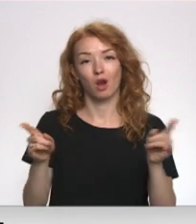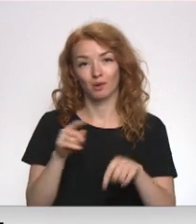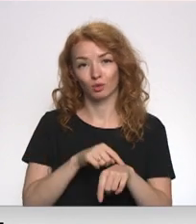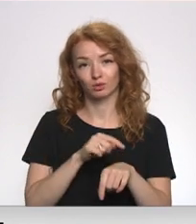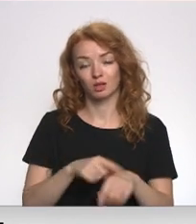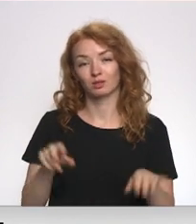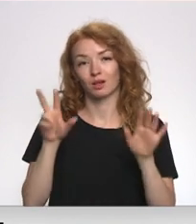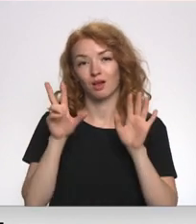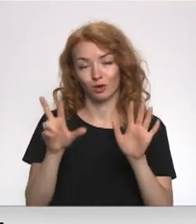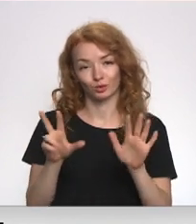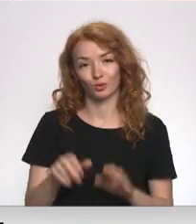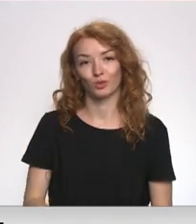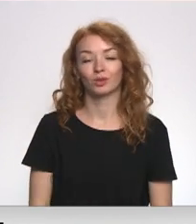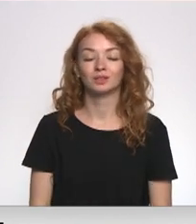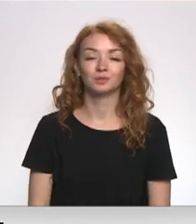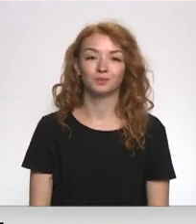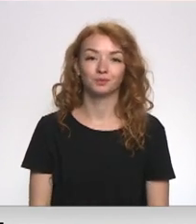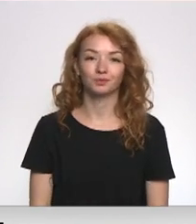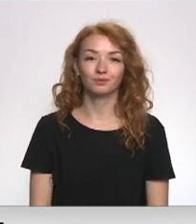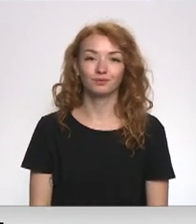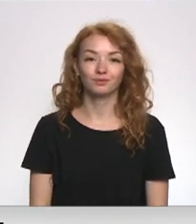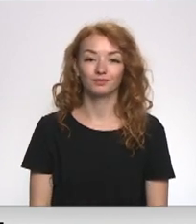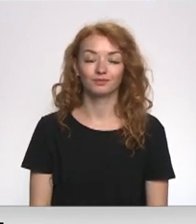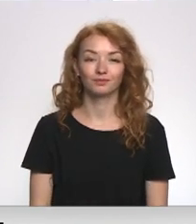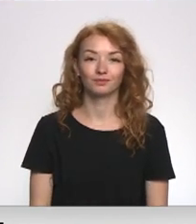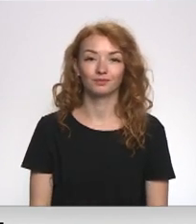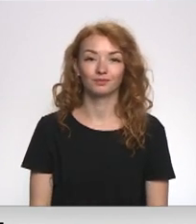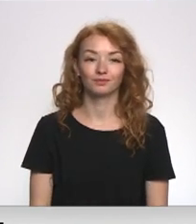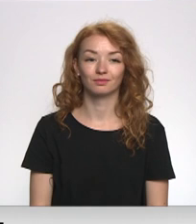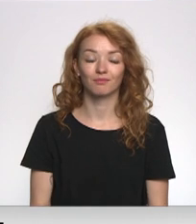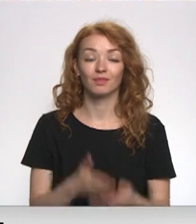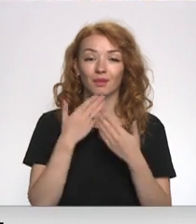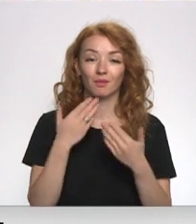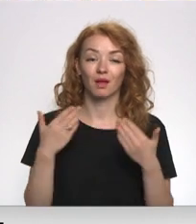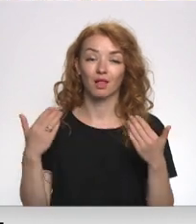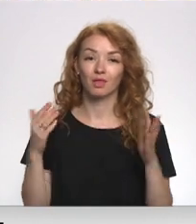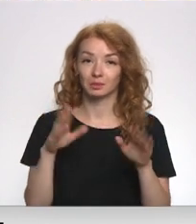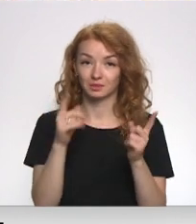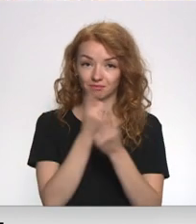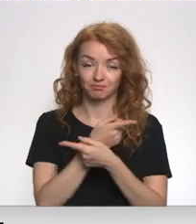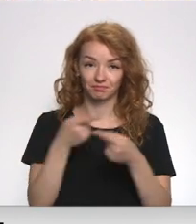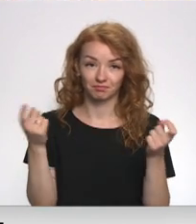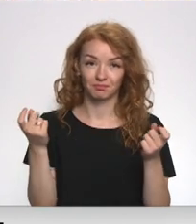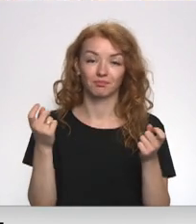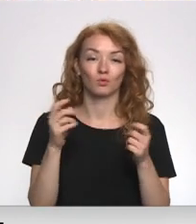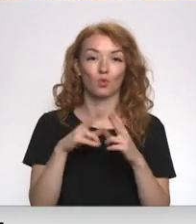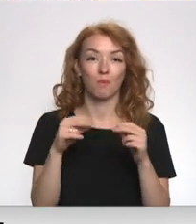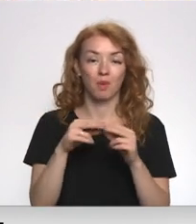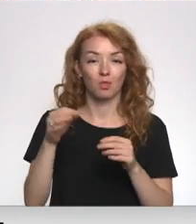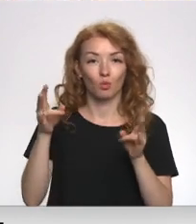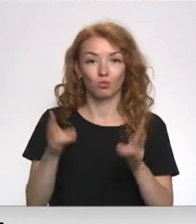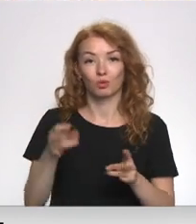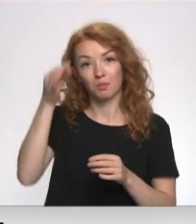no Vecrīgas šobrīd ir viss un atgriežamies studijā. Jā, paldies, Aija. Aija Kīnce ziņoja par padomu politisko nometņu